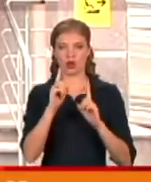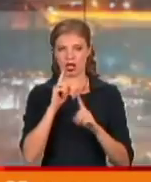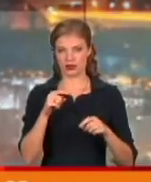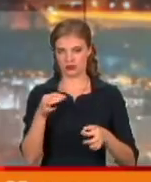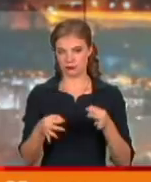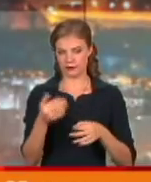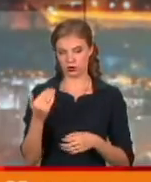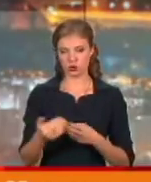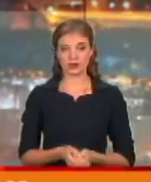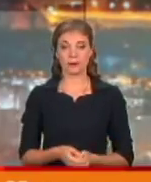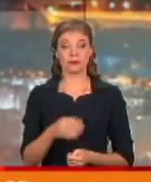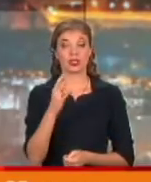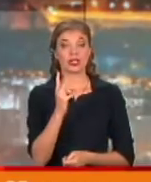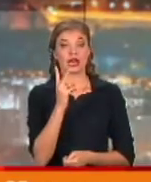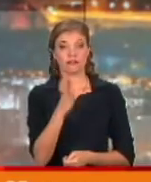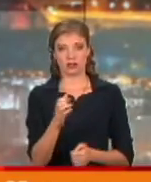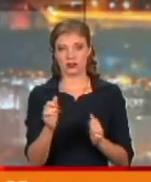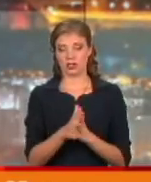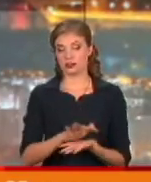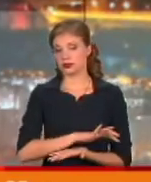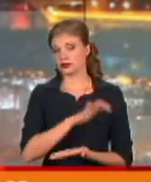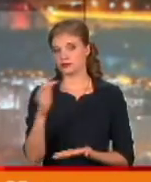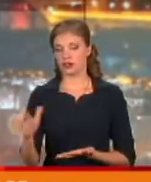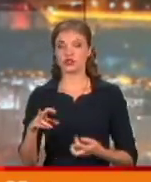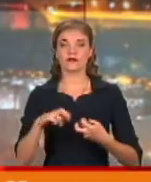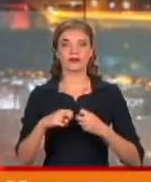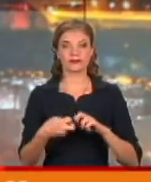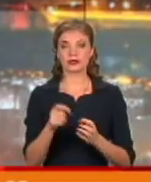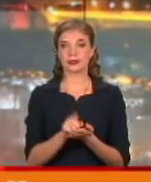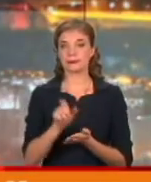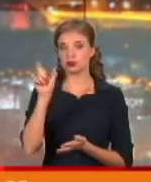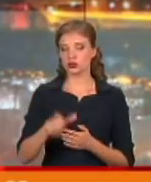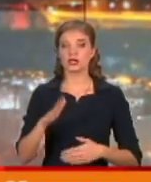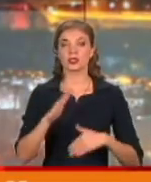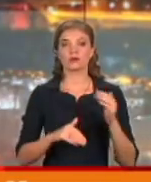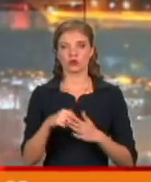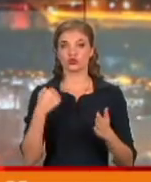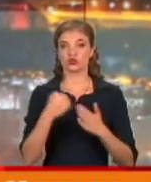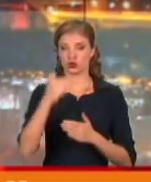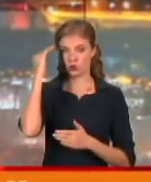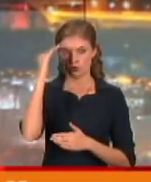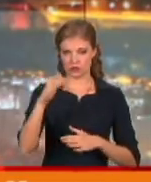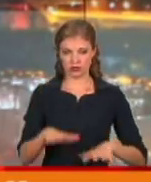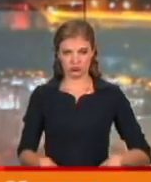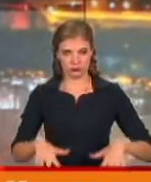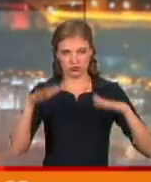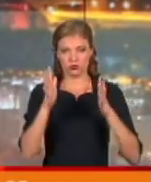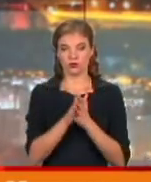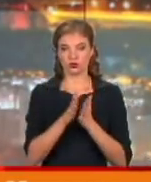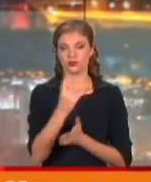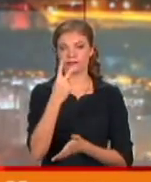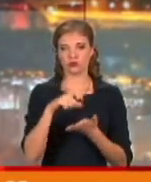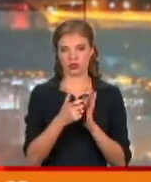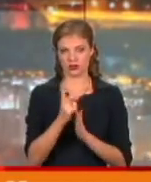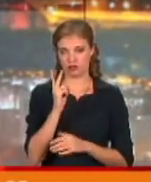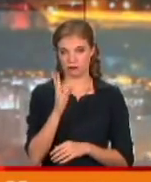правосуддя. Не квартира, а звалище. В Івано-Франківську пенсіонерка майже до стелі засипала мотлухом